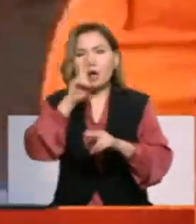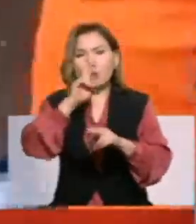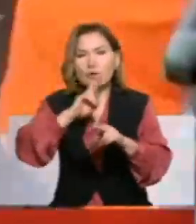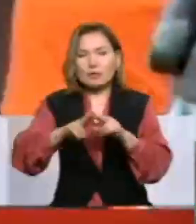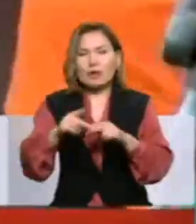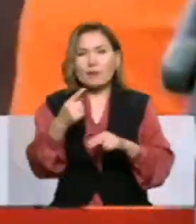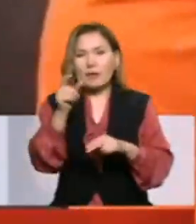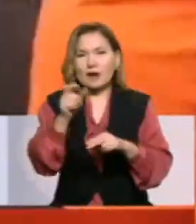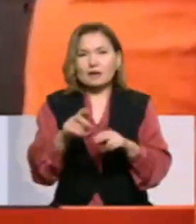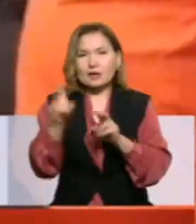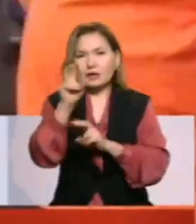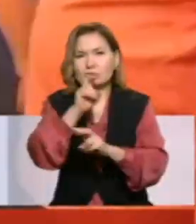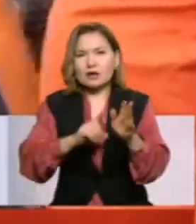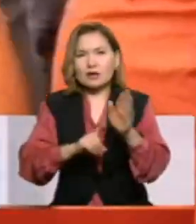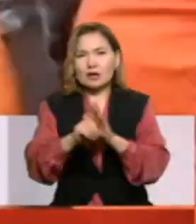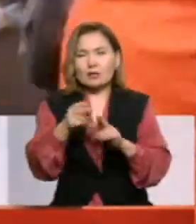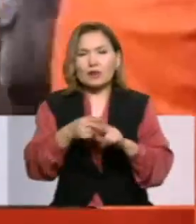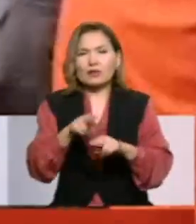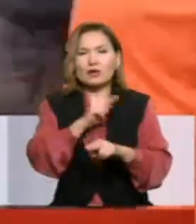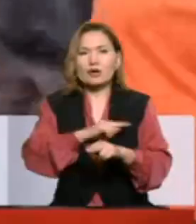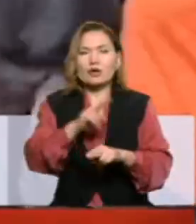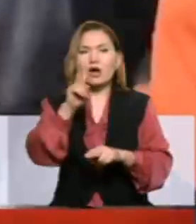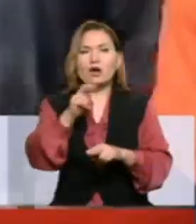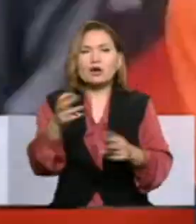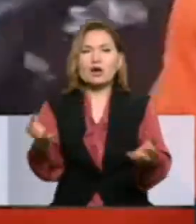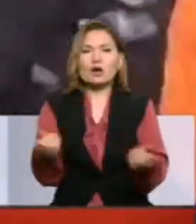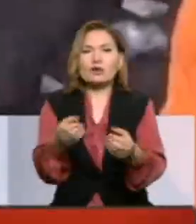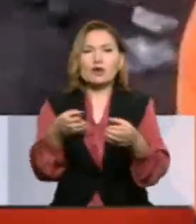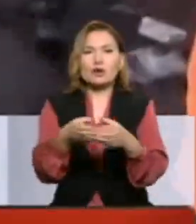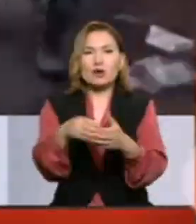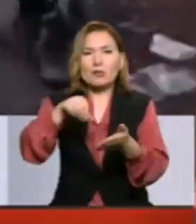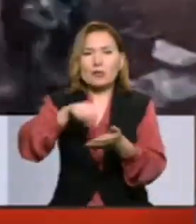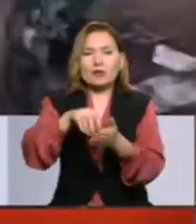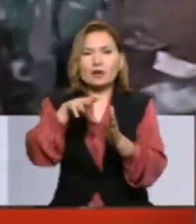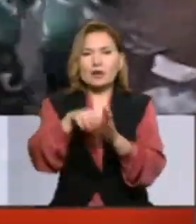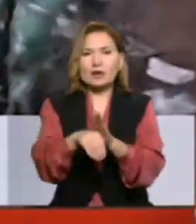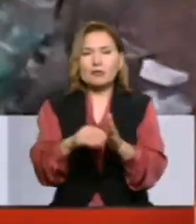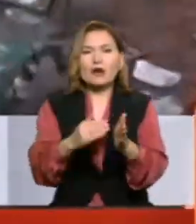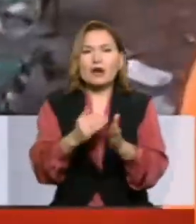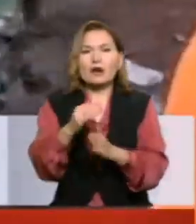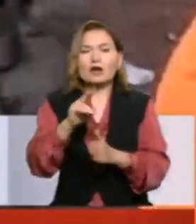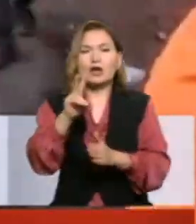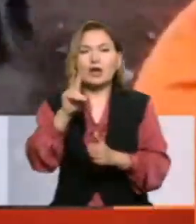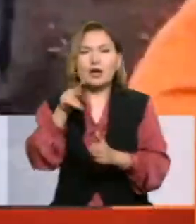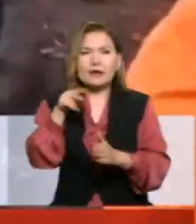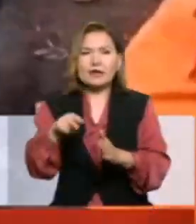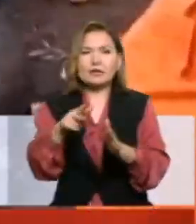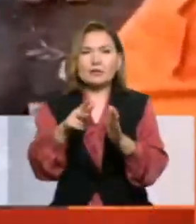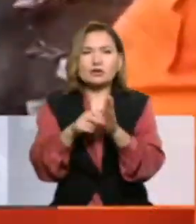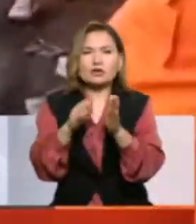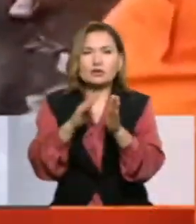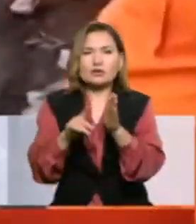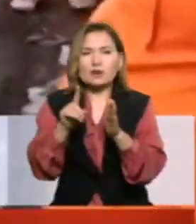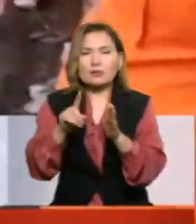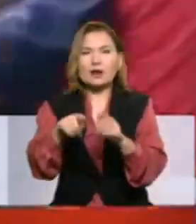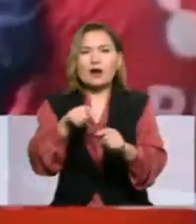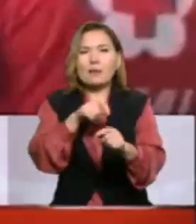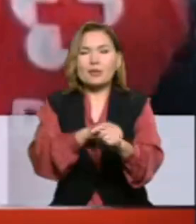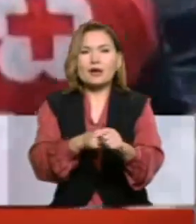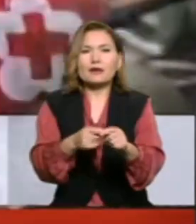бүгін іздеу басталды. Бұл жұмысқа 200-дей құтқарушы тартылып отыр. Биіктігі 2891 метрге жететін